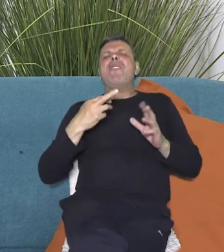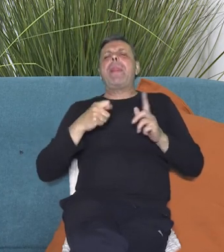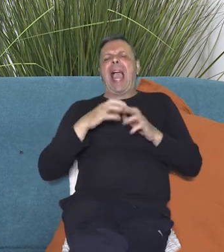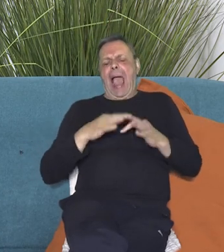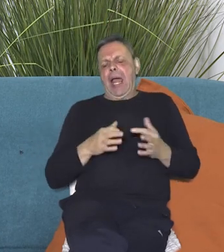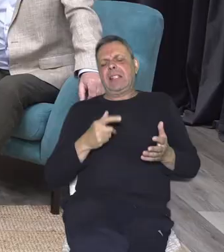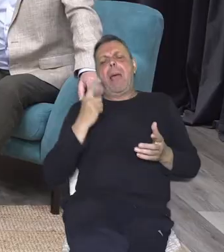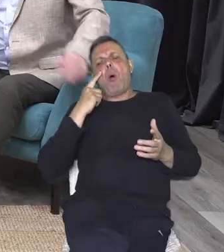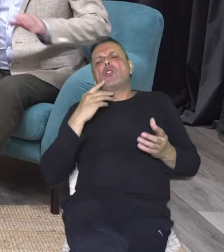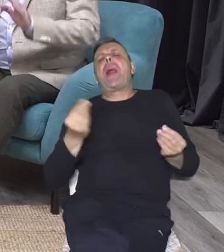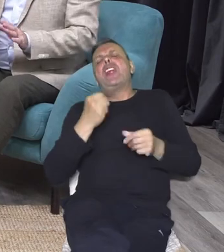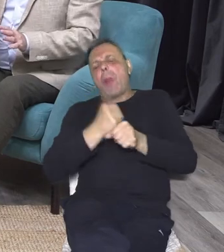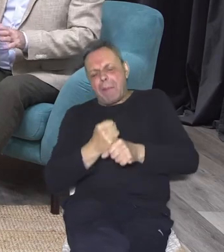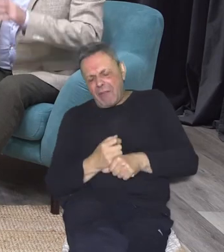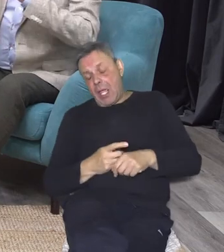pučeve, pojma nemam.